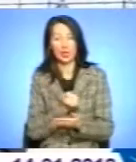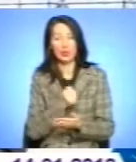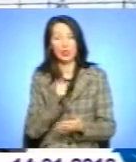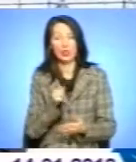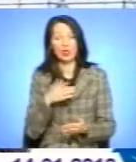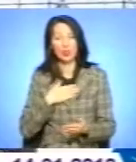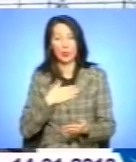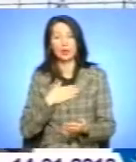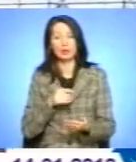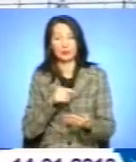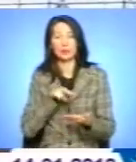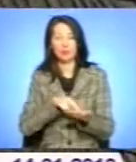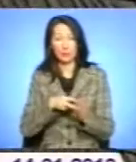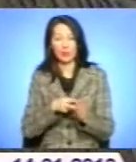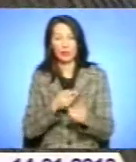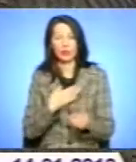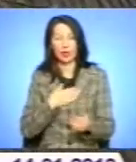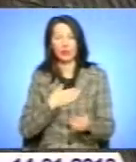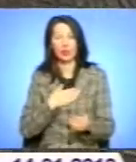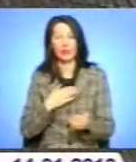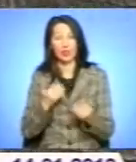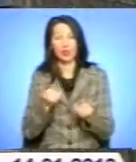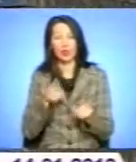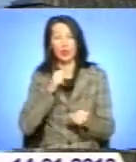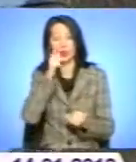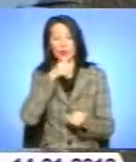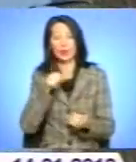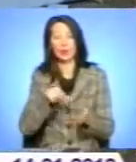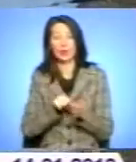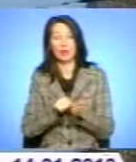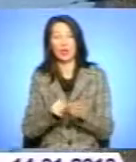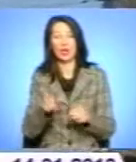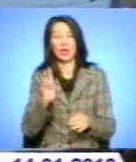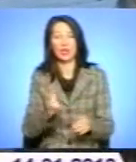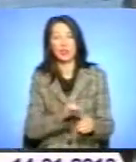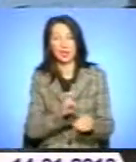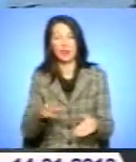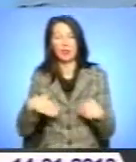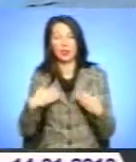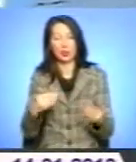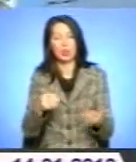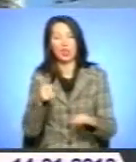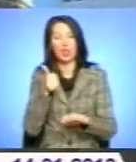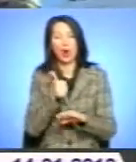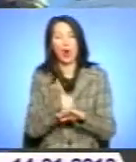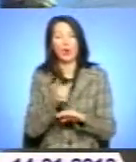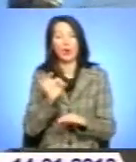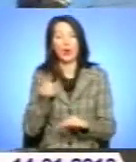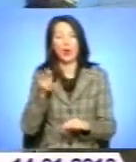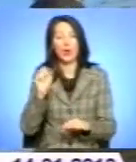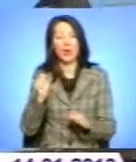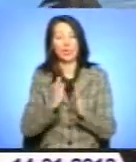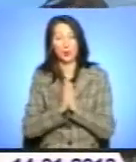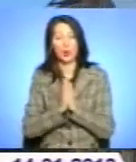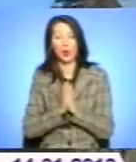що ми намітили в нинішньому році. Представники парафіяльної громади звернулися до голови ОДА з проханням допомогти перекрити дах